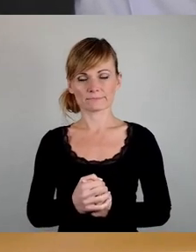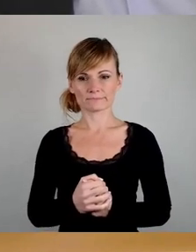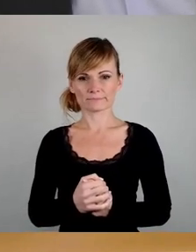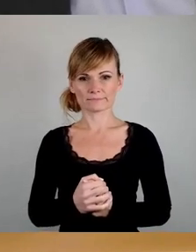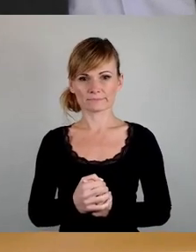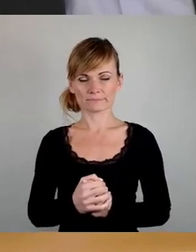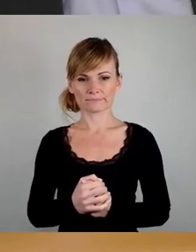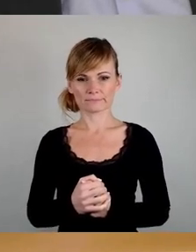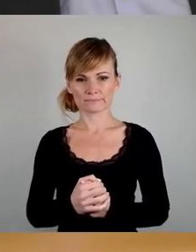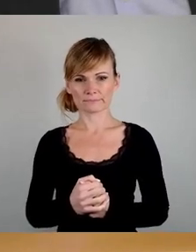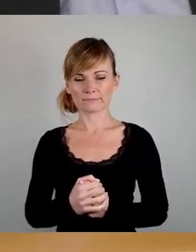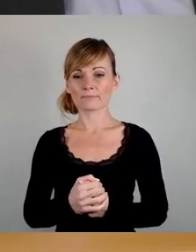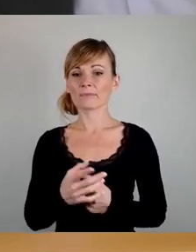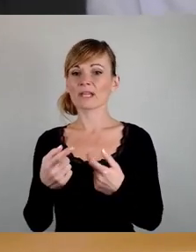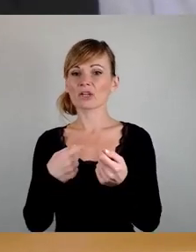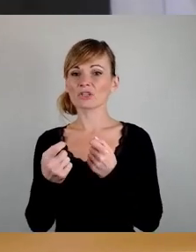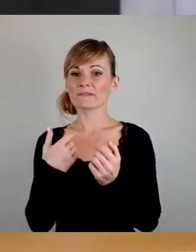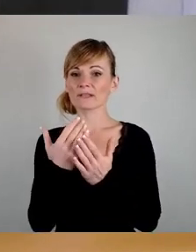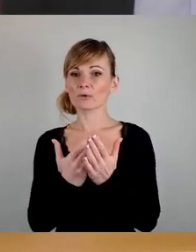Geschäftsordnend, Herr Laczynski.